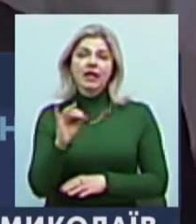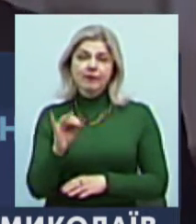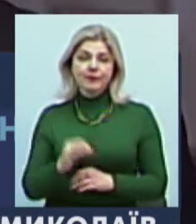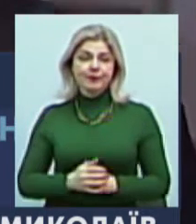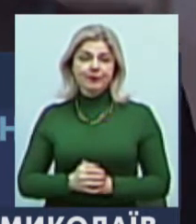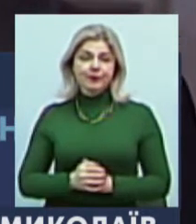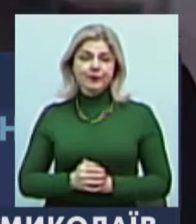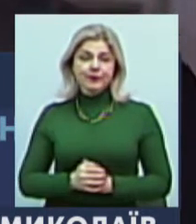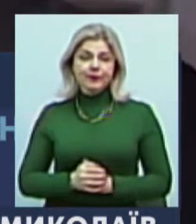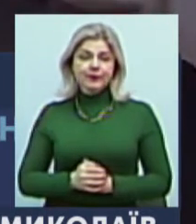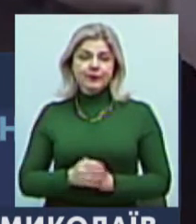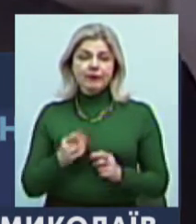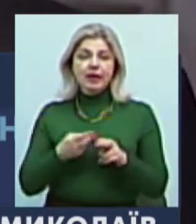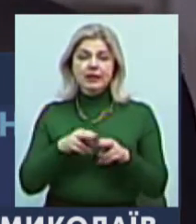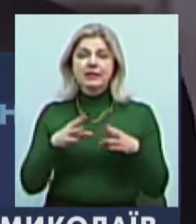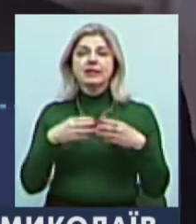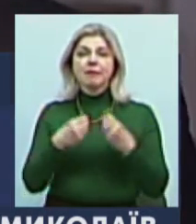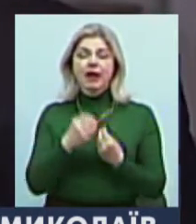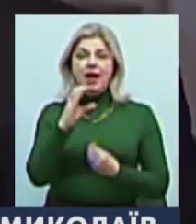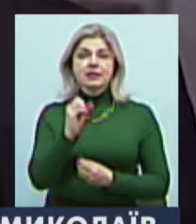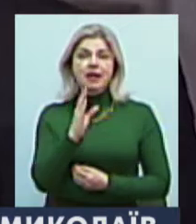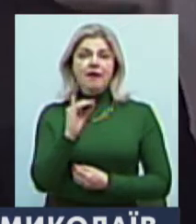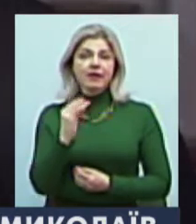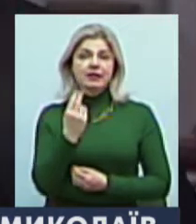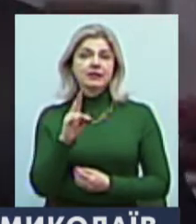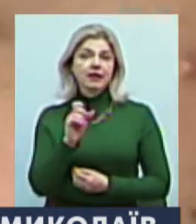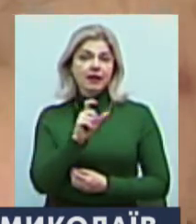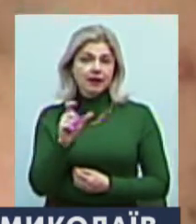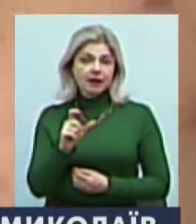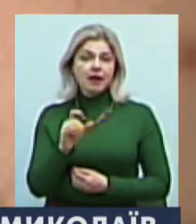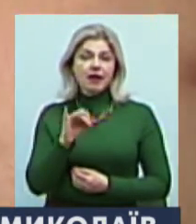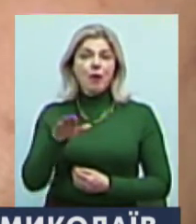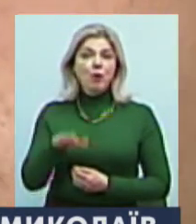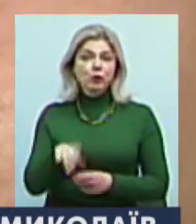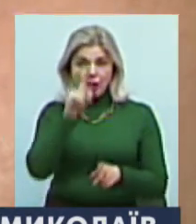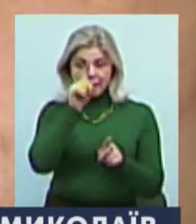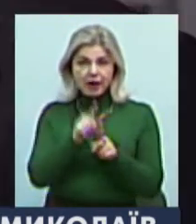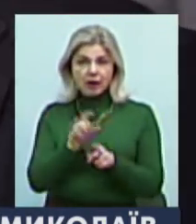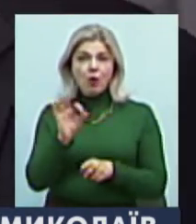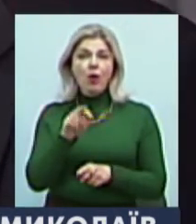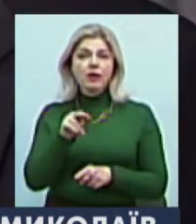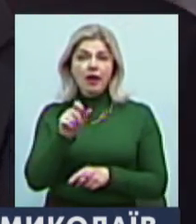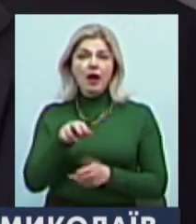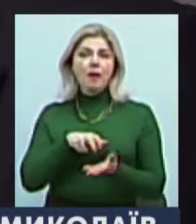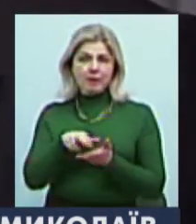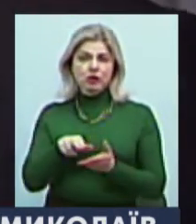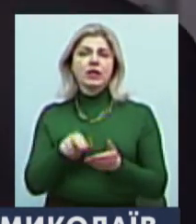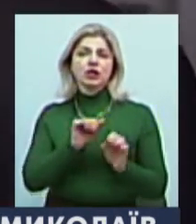Це військова сім'я, сім'я Савицьких. Ось він син генерала Савицького, молодший брат Олекса Савицького. Пішли захищати